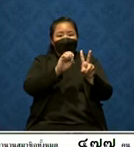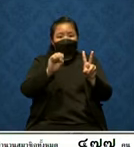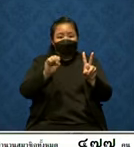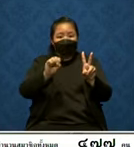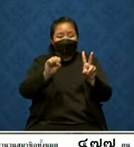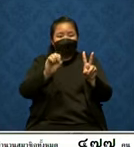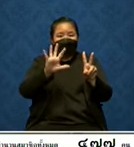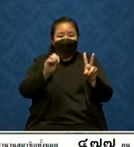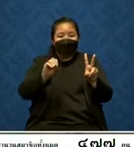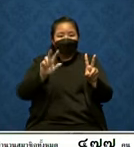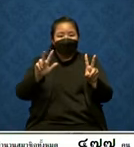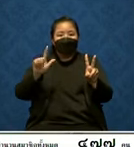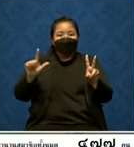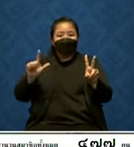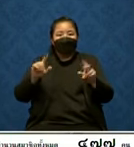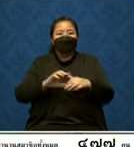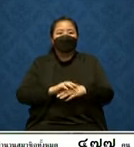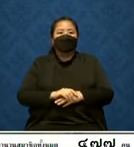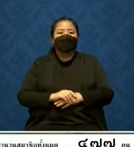ว่าบาทคิดเป็น